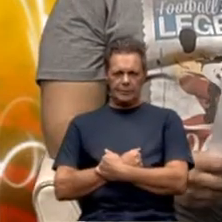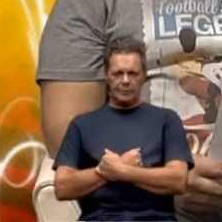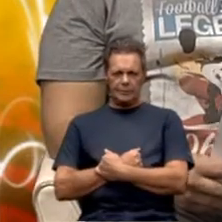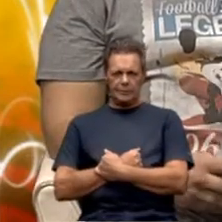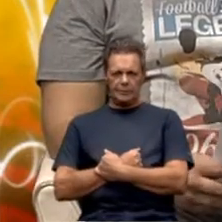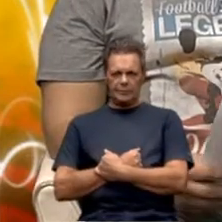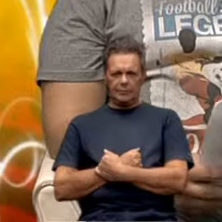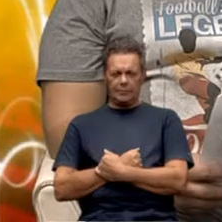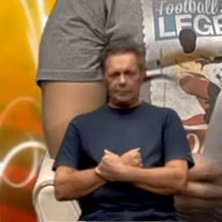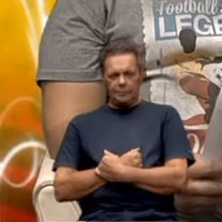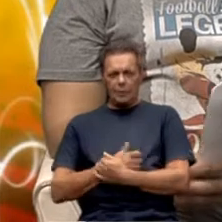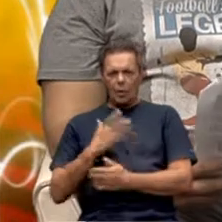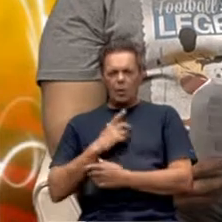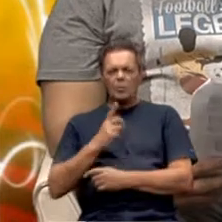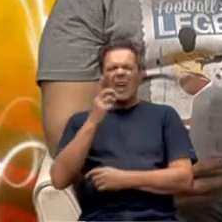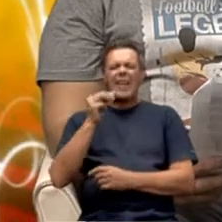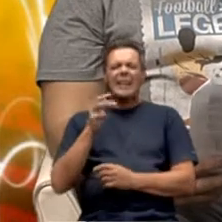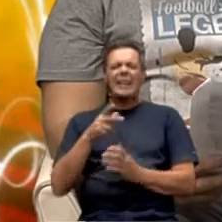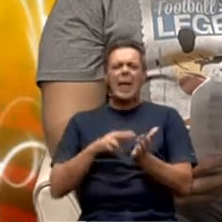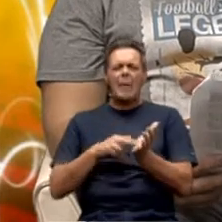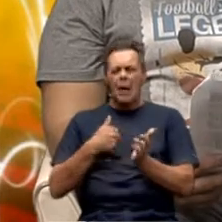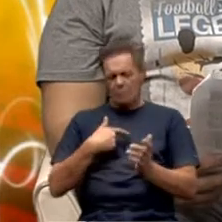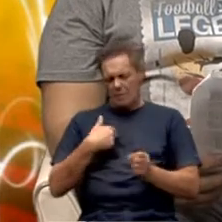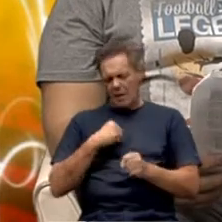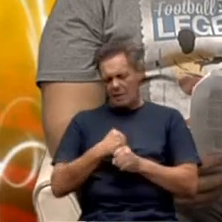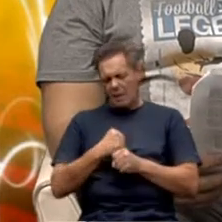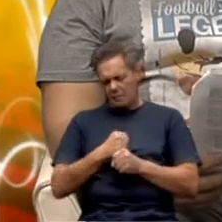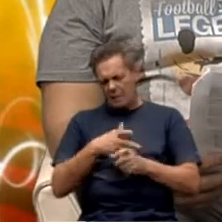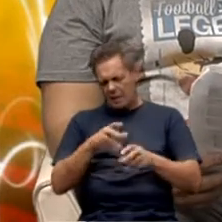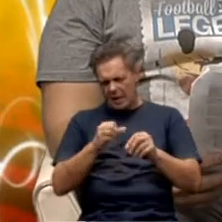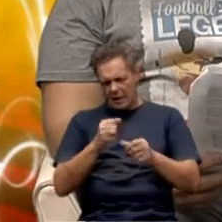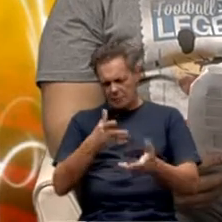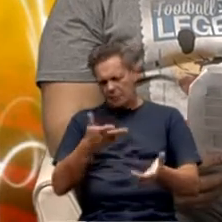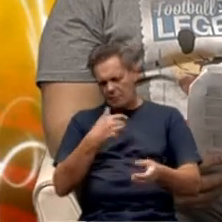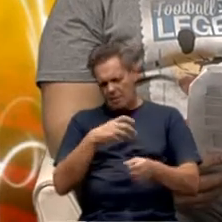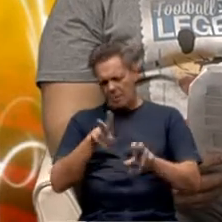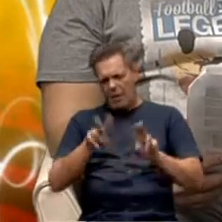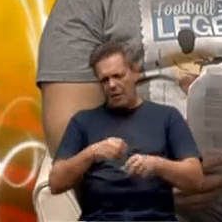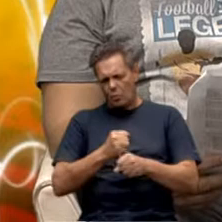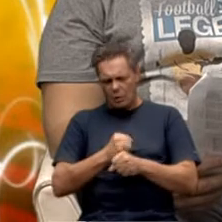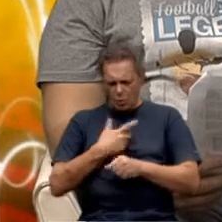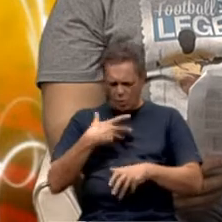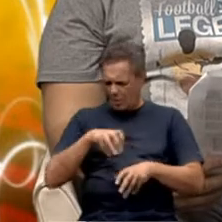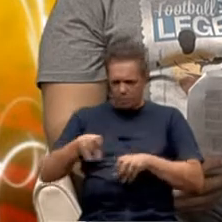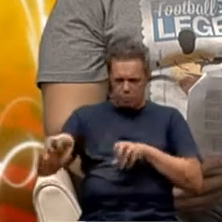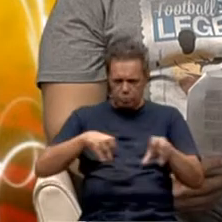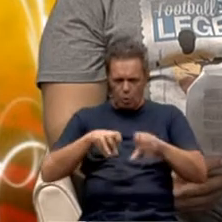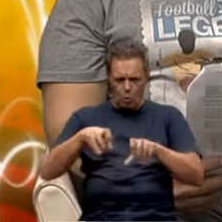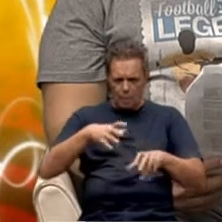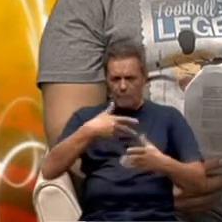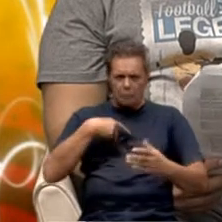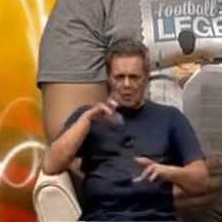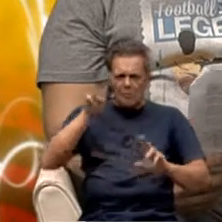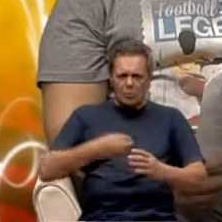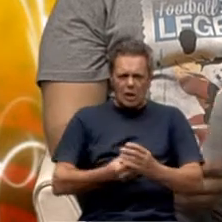Da. Gospođa Irena nam je držala takvu radionicu. Bili smo podijeljeni u grupe i imali smo različite